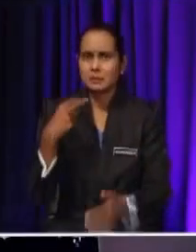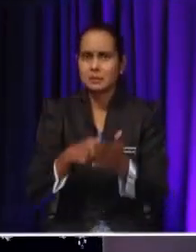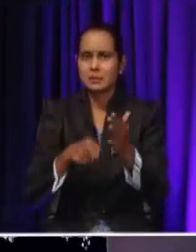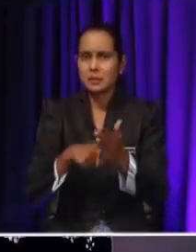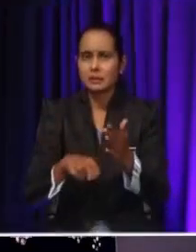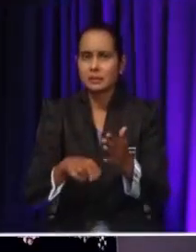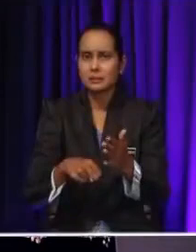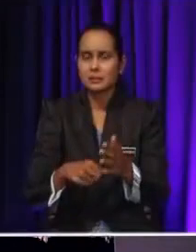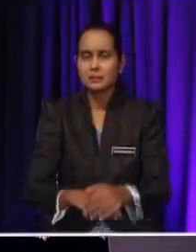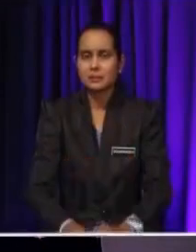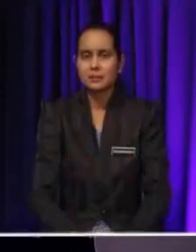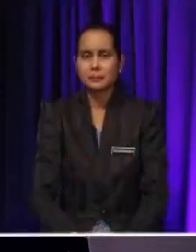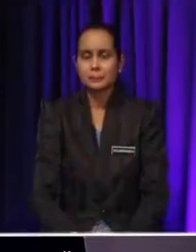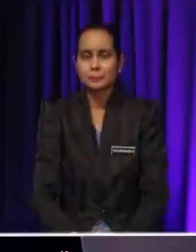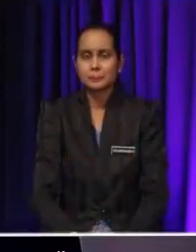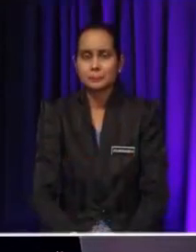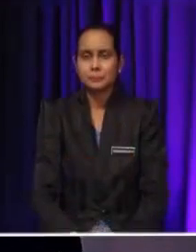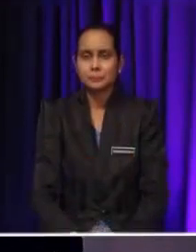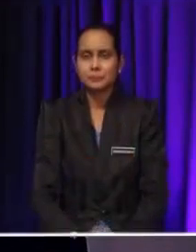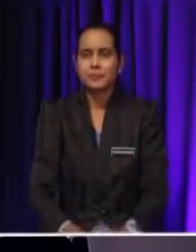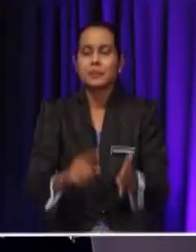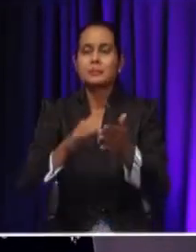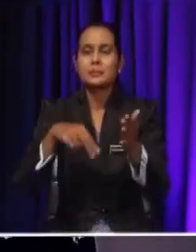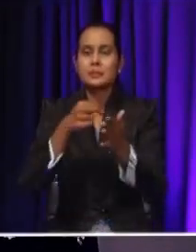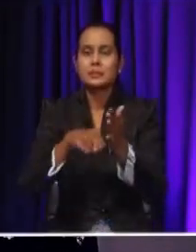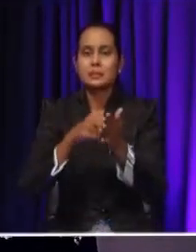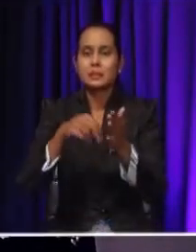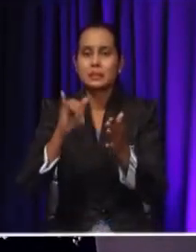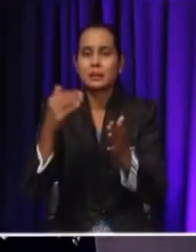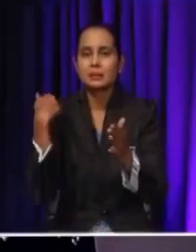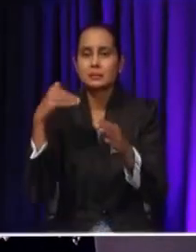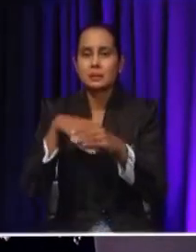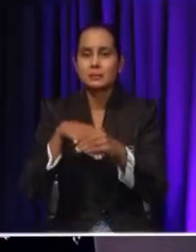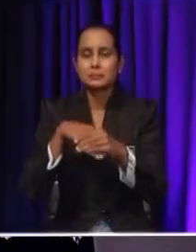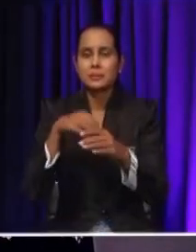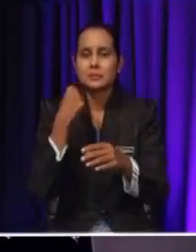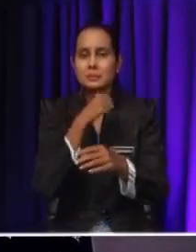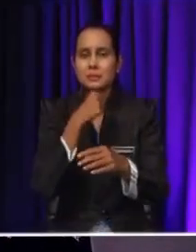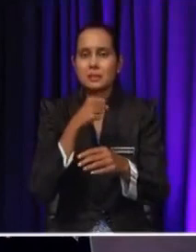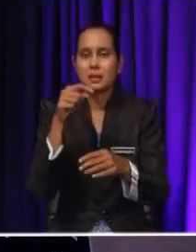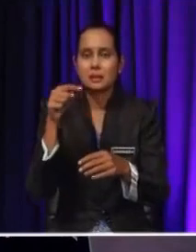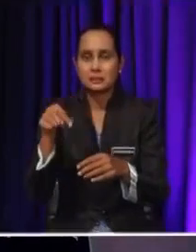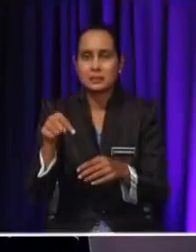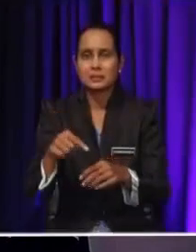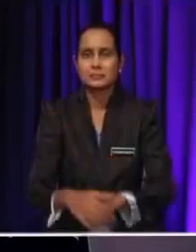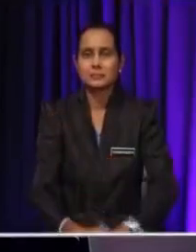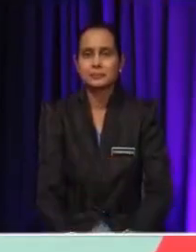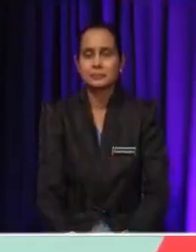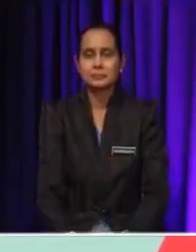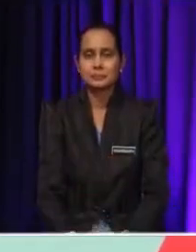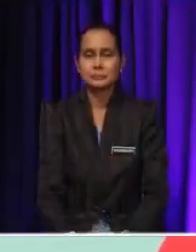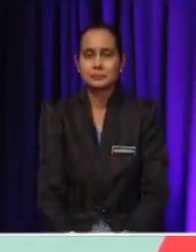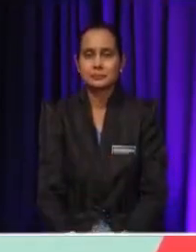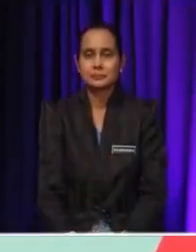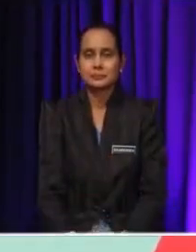jadi anak-anak murid Saya di SMK Sri Mulia Apa nilai yang terdapat dalam sajak ke makam bonde ini coba